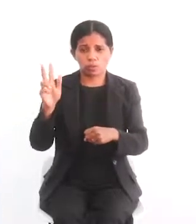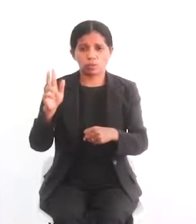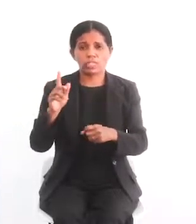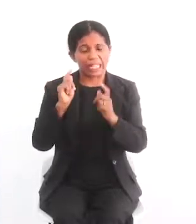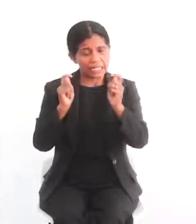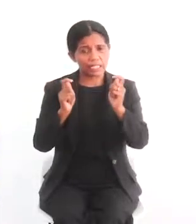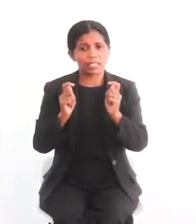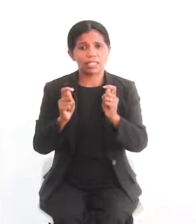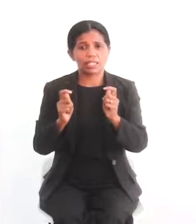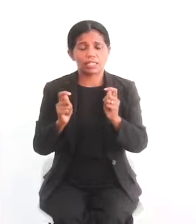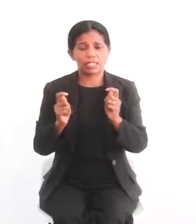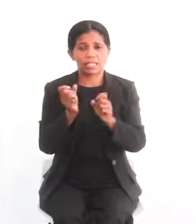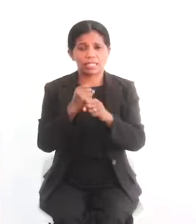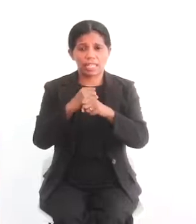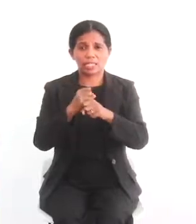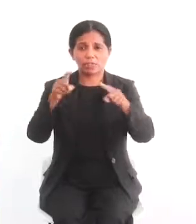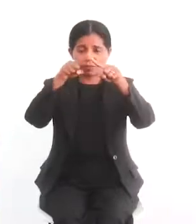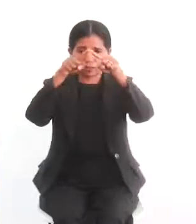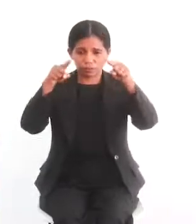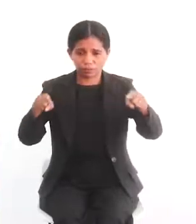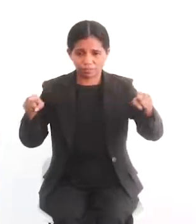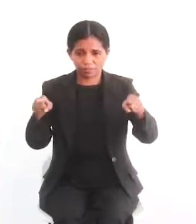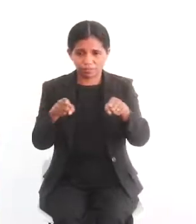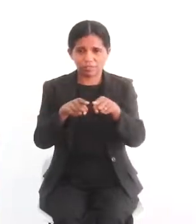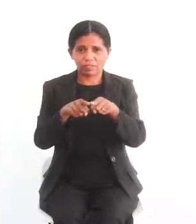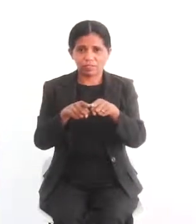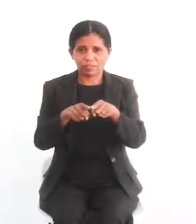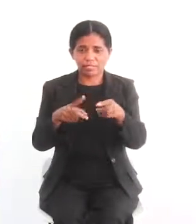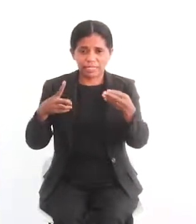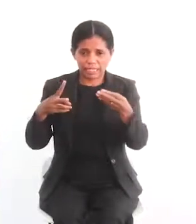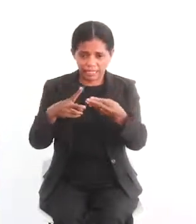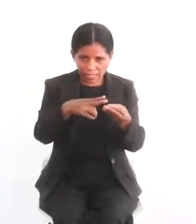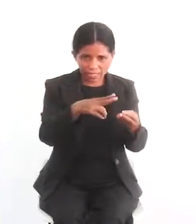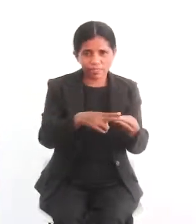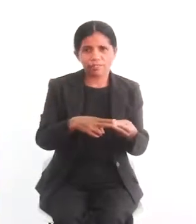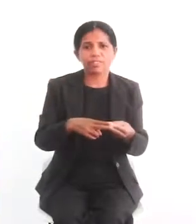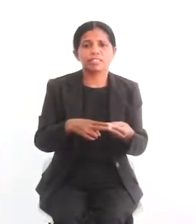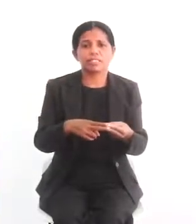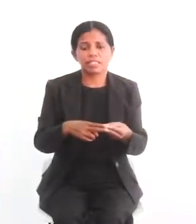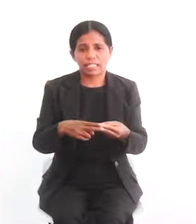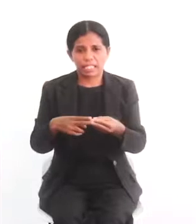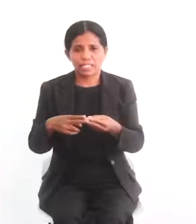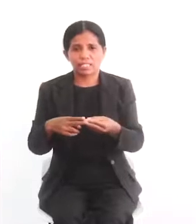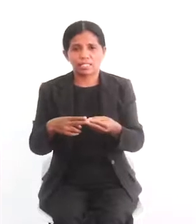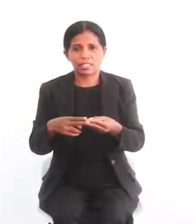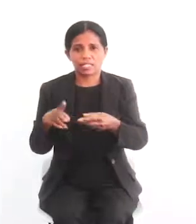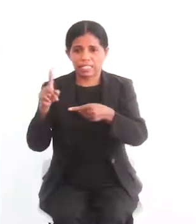halo triangulu kita tesi saitia hansan eh